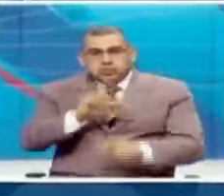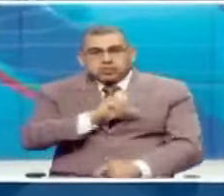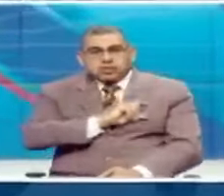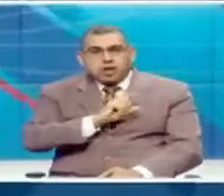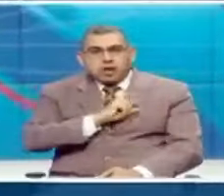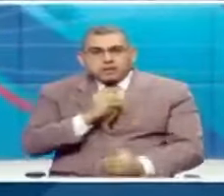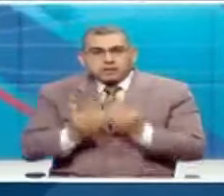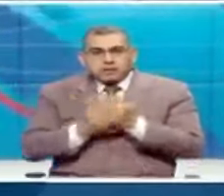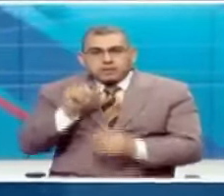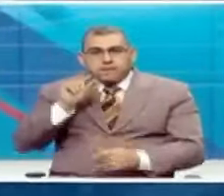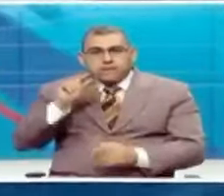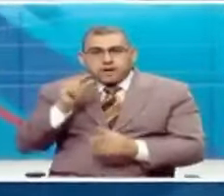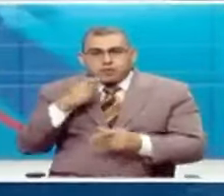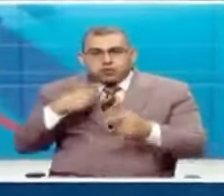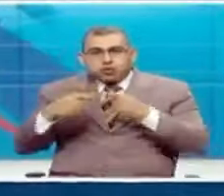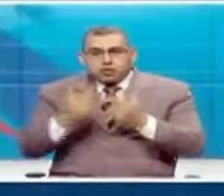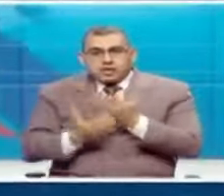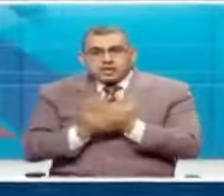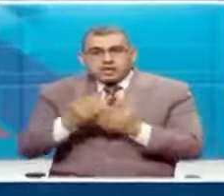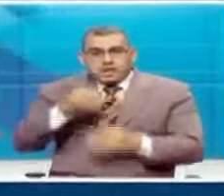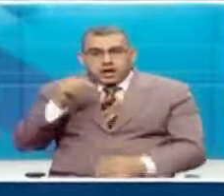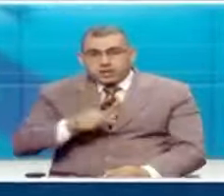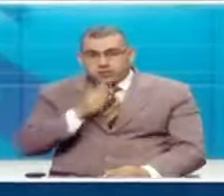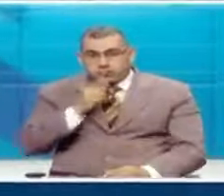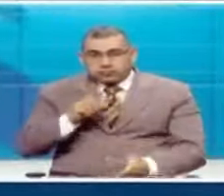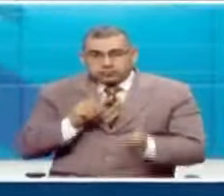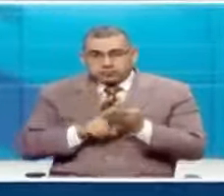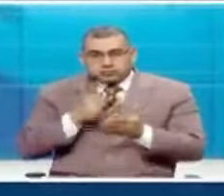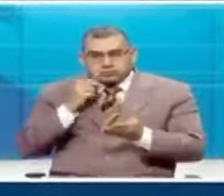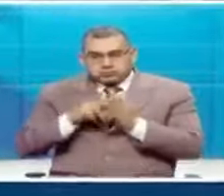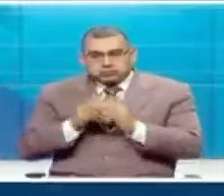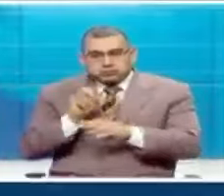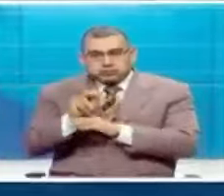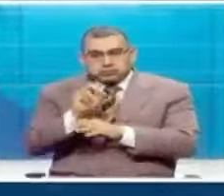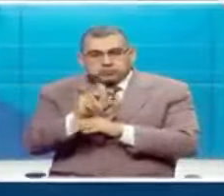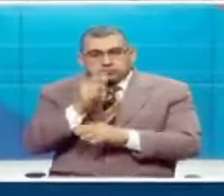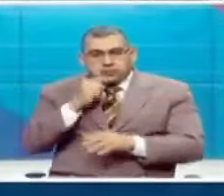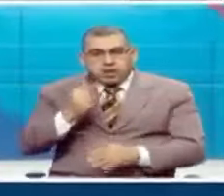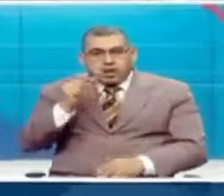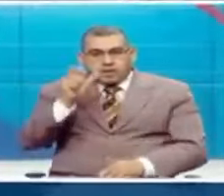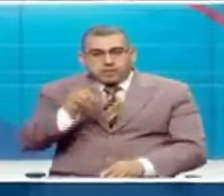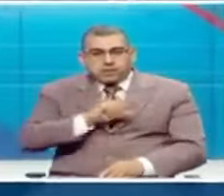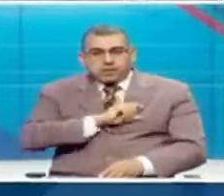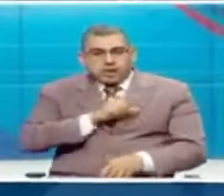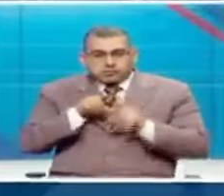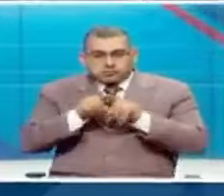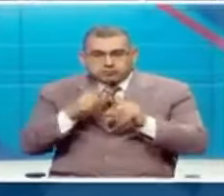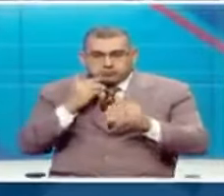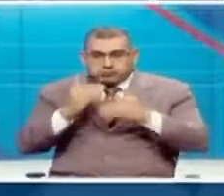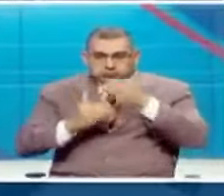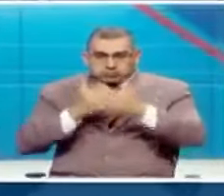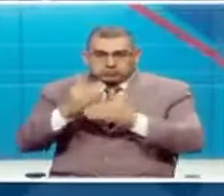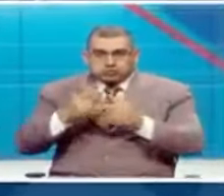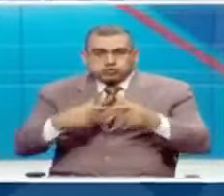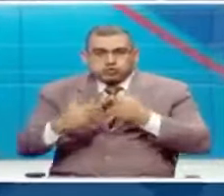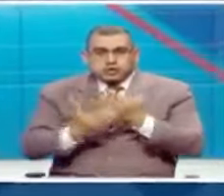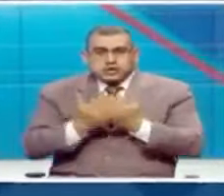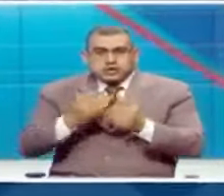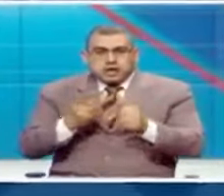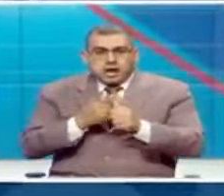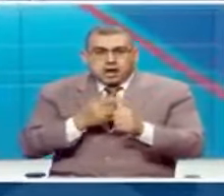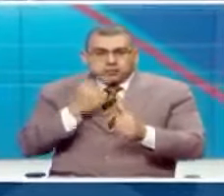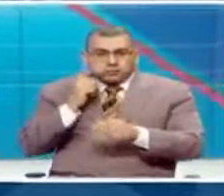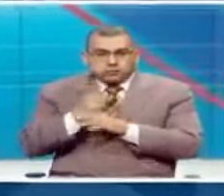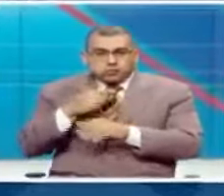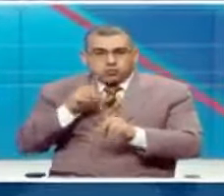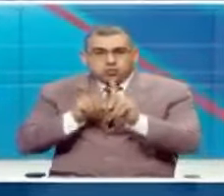خلال برامج تكنولوجية حديثة وخلق كوادر من الطلبة قادرة على مواكبة التطور التكنولوجي أبرز ما أكد